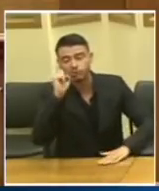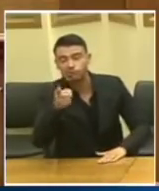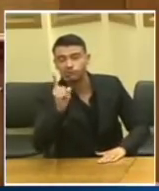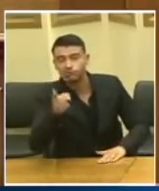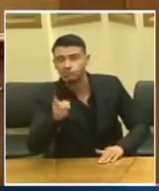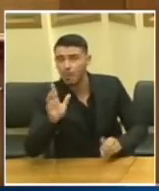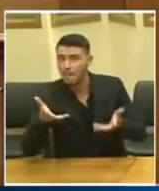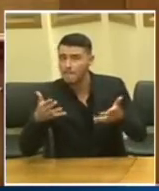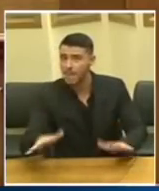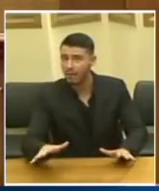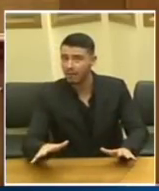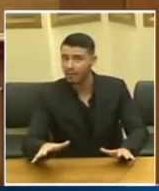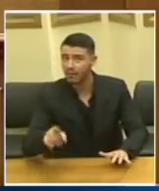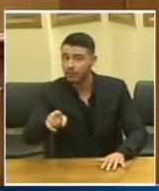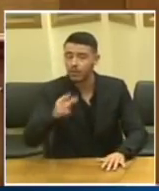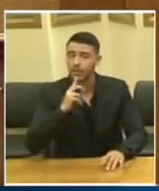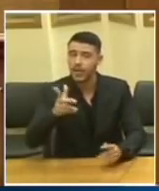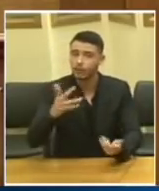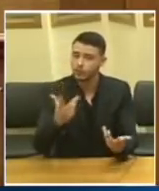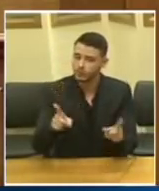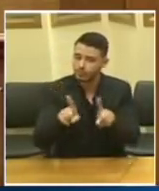στον Κωνσταντίνο Καραμαλή.